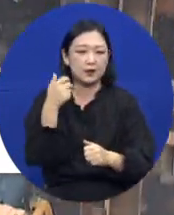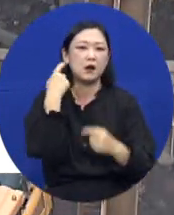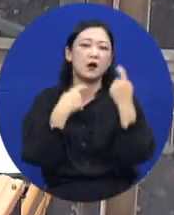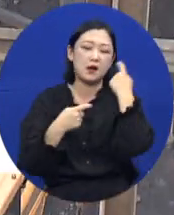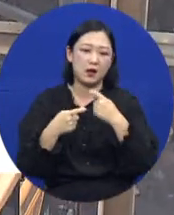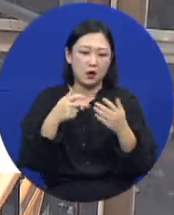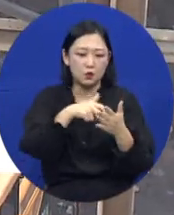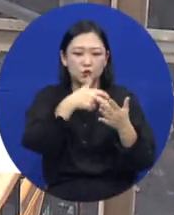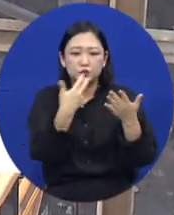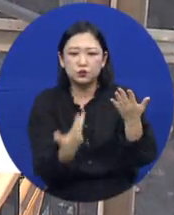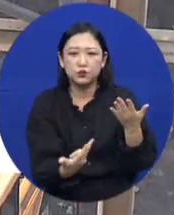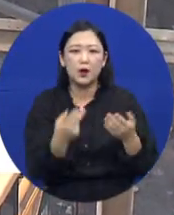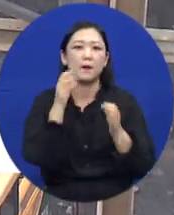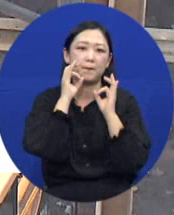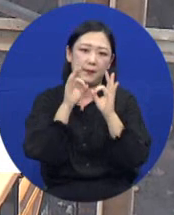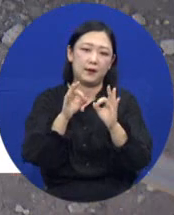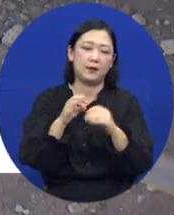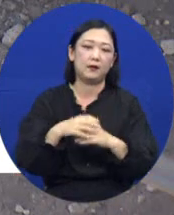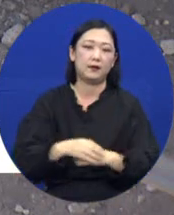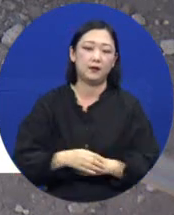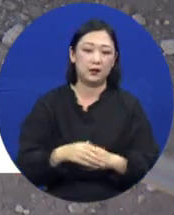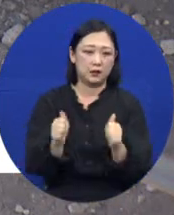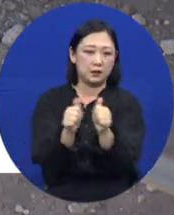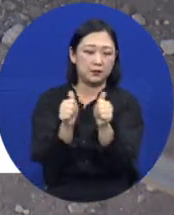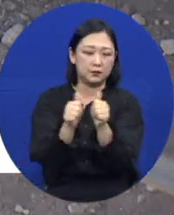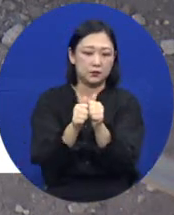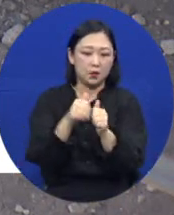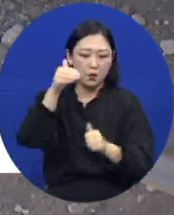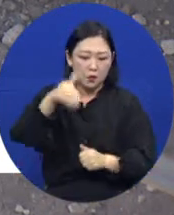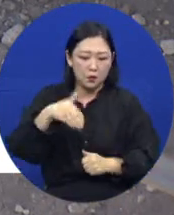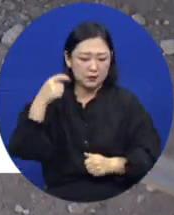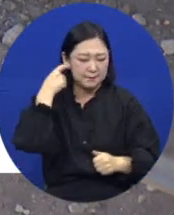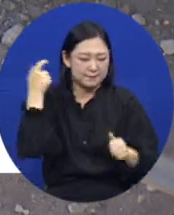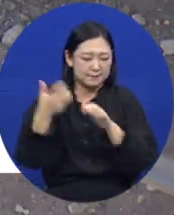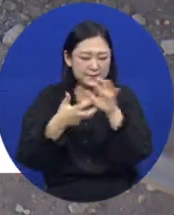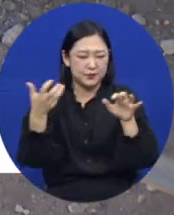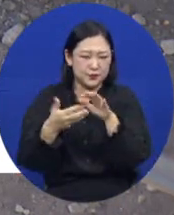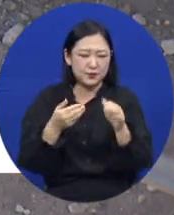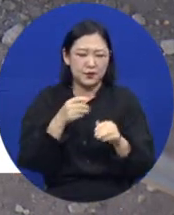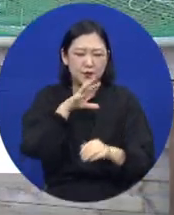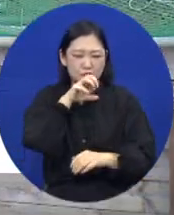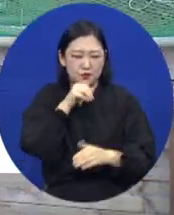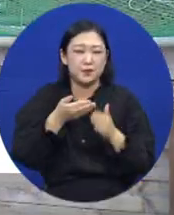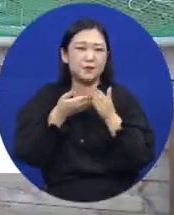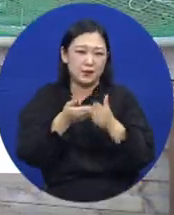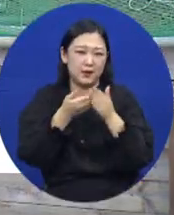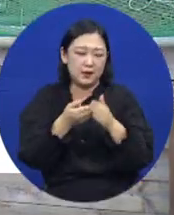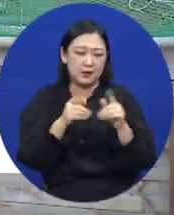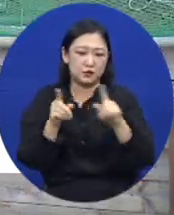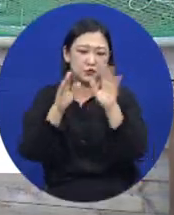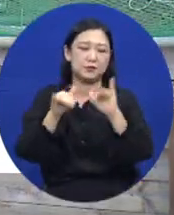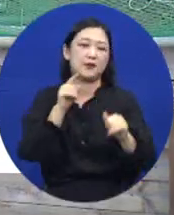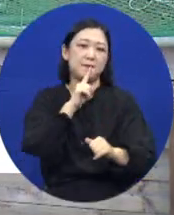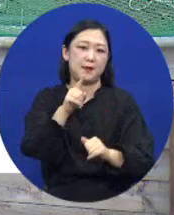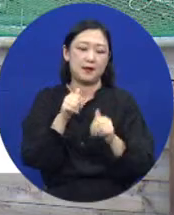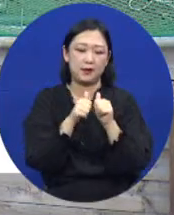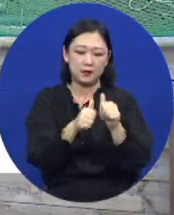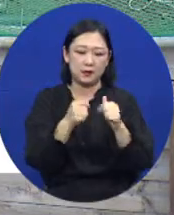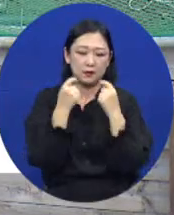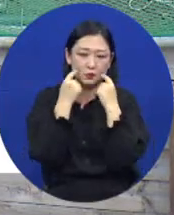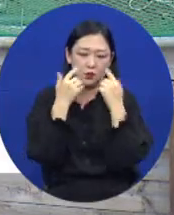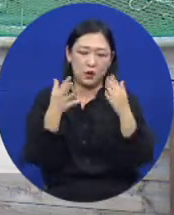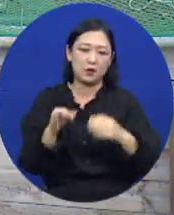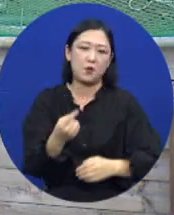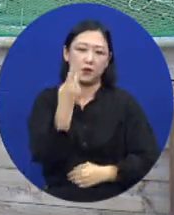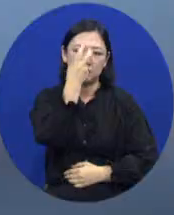보아 추락사한 것으로 보고 있는데 이 남성이 공사 소음 과 관련해 민원을 제기해 왔다 는 주민들의 말에 따라 정확한